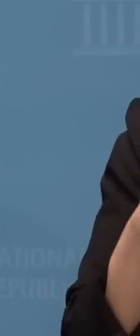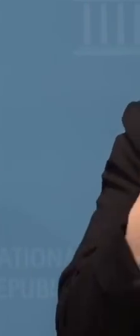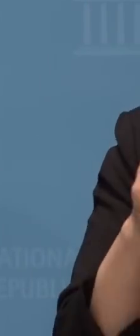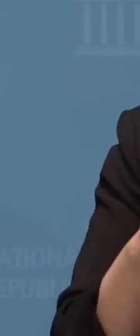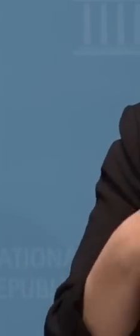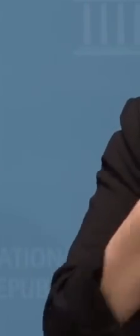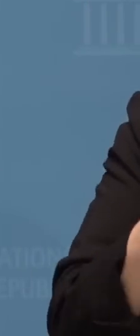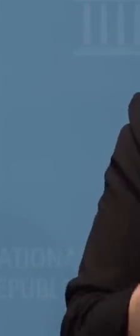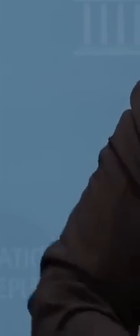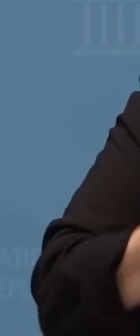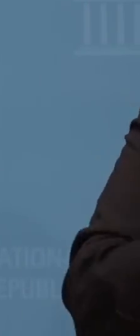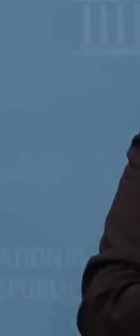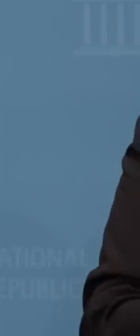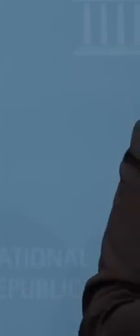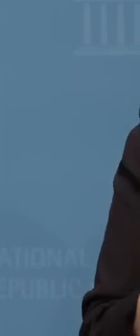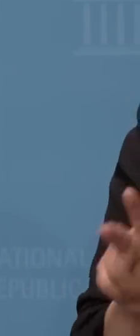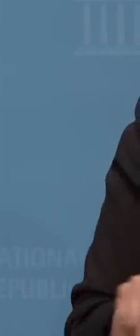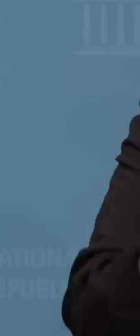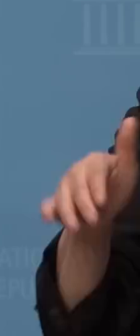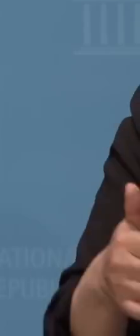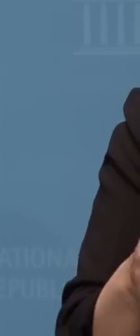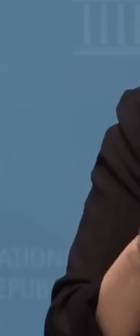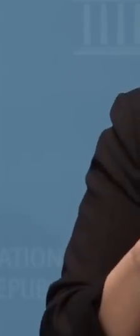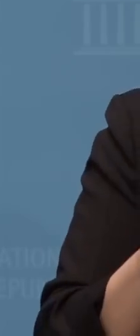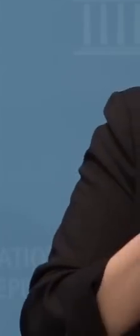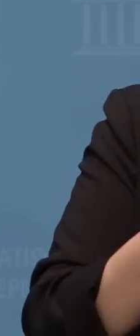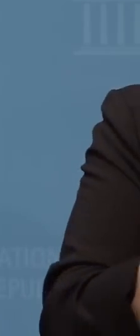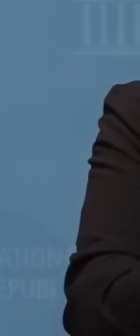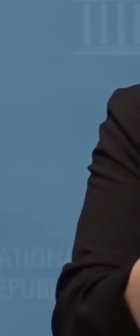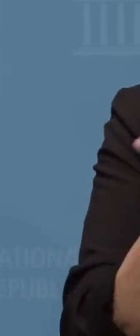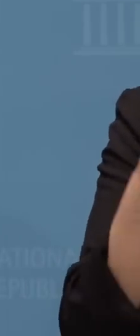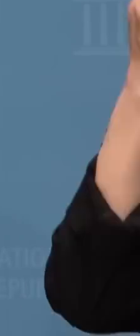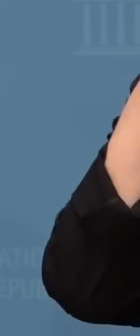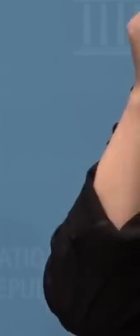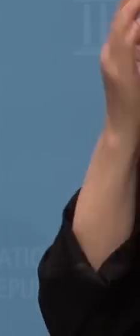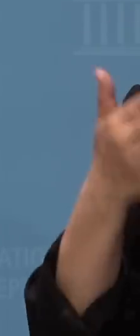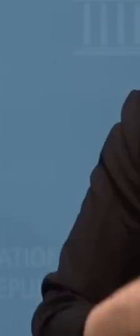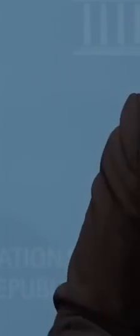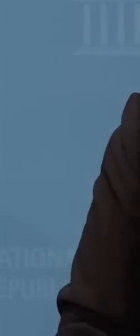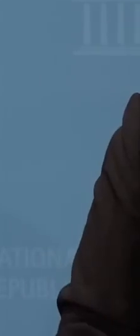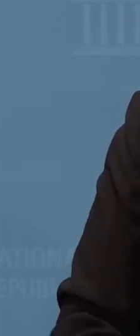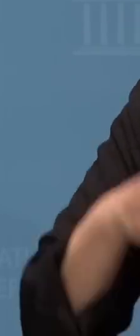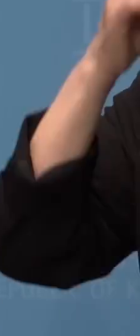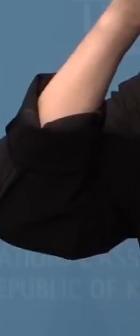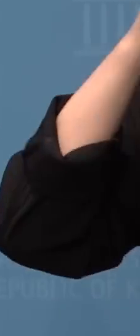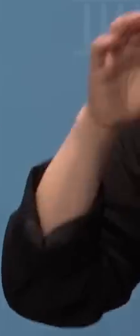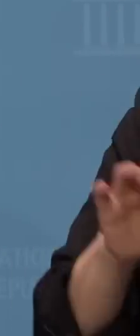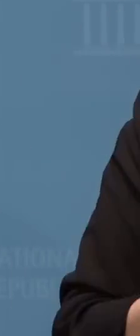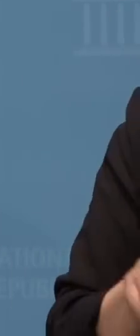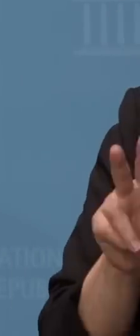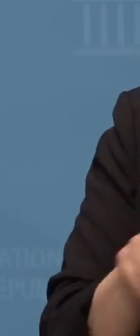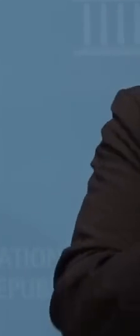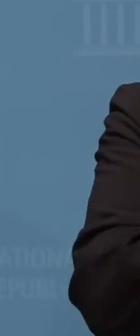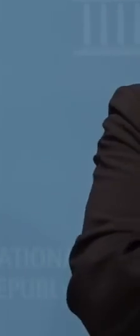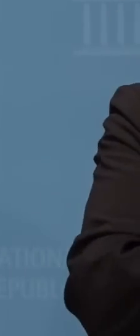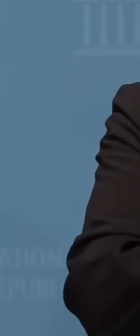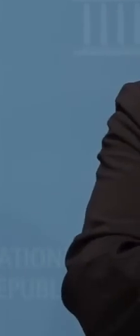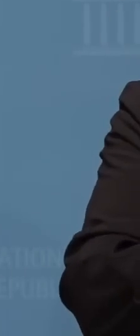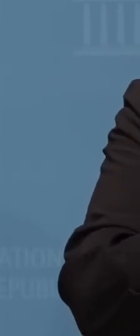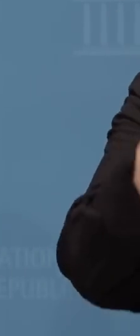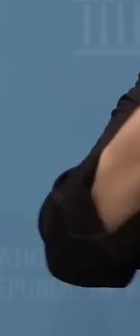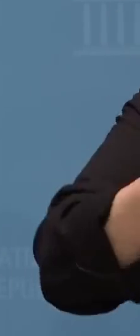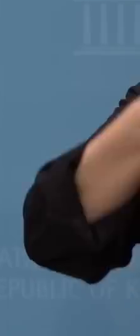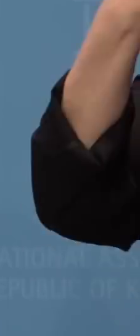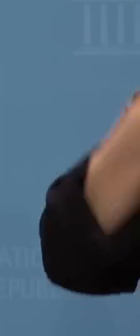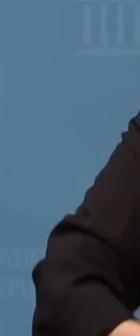결단을 어떻게든 막아야 하는 과제를 다시 한번 되새깁니다. 왜냐하면 아직 그의 임기가